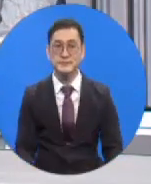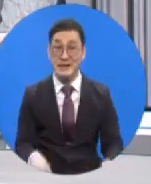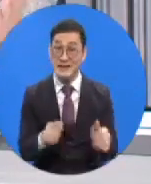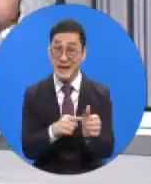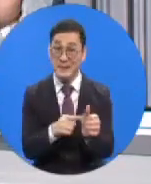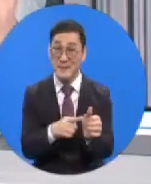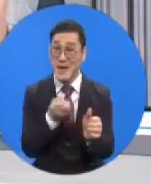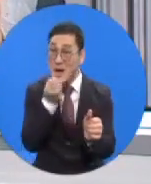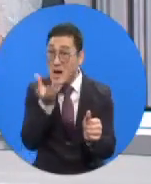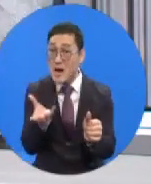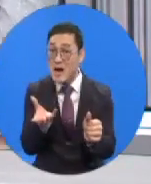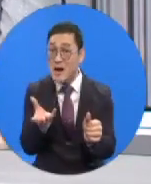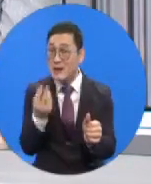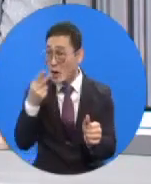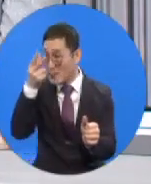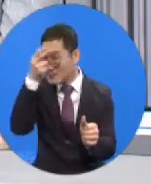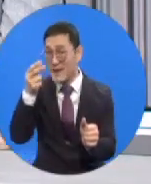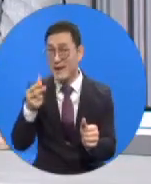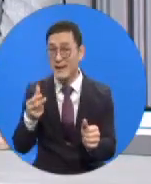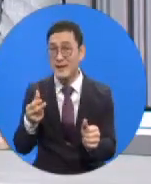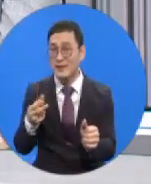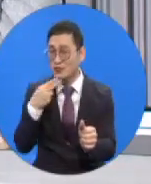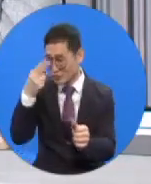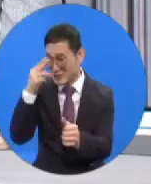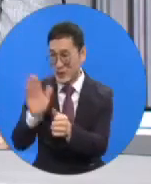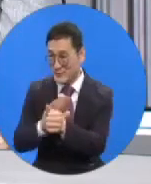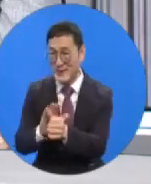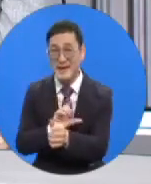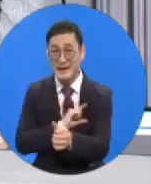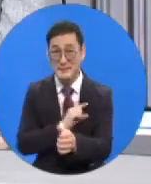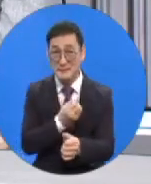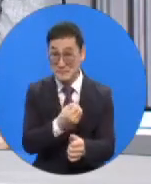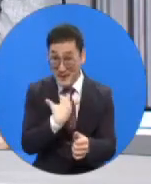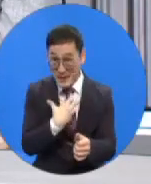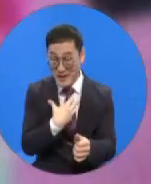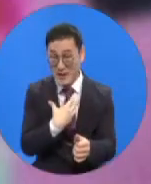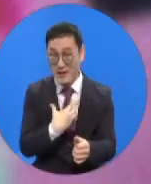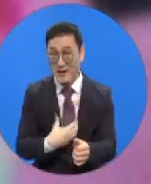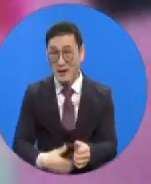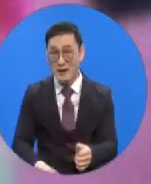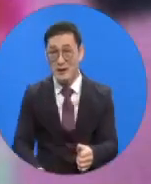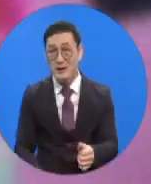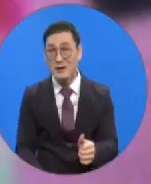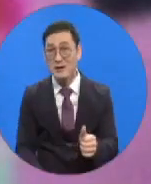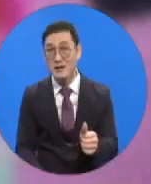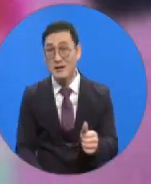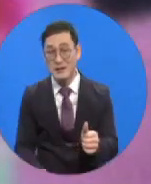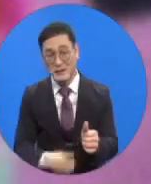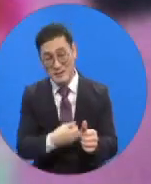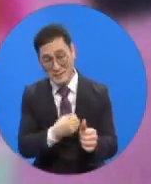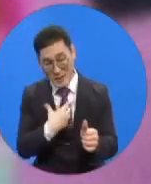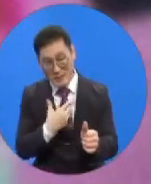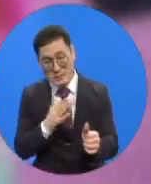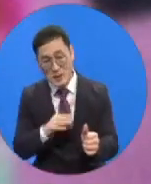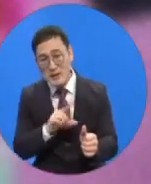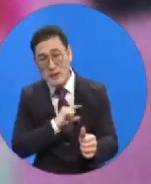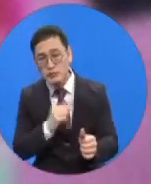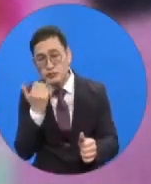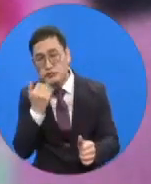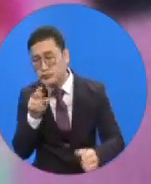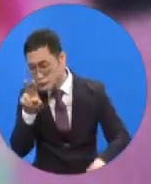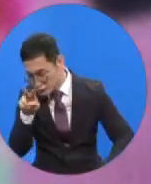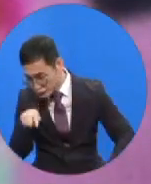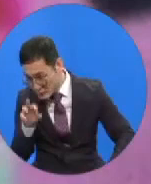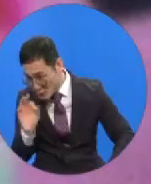실명도 조사해서 밝힌 것으로 지금 보도가 되고 있더라고요. 예, 그 실명 누군지 봤어요. 그런데 이제 그분들을 이제